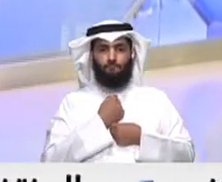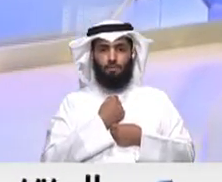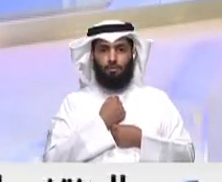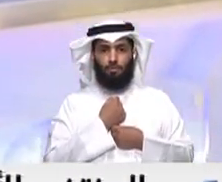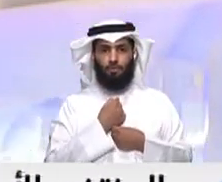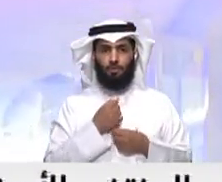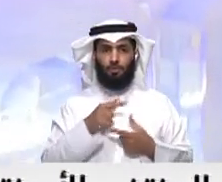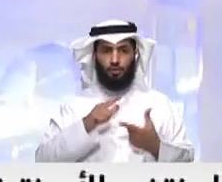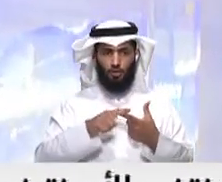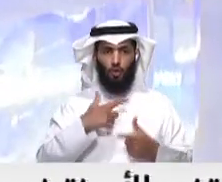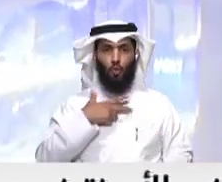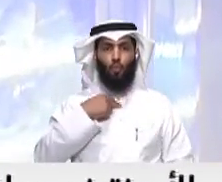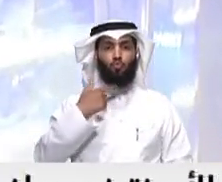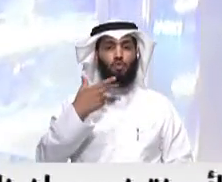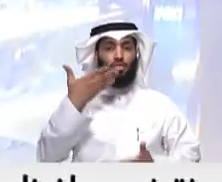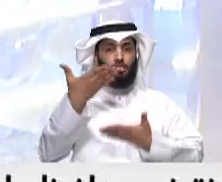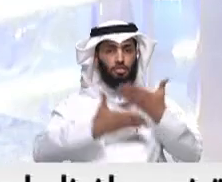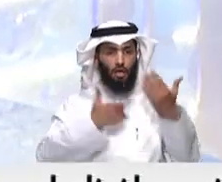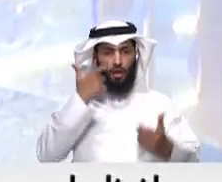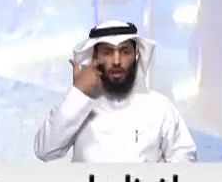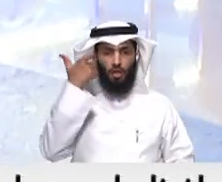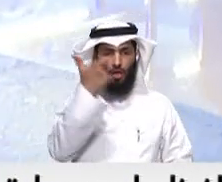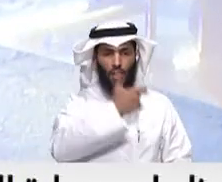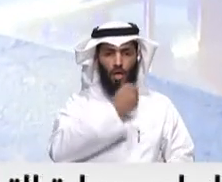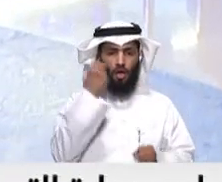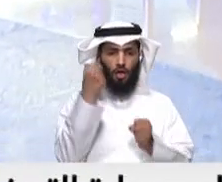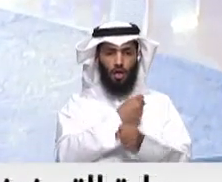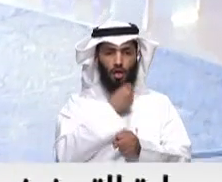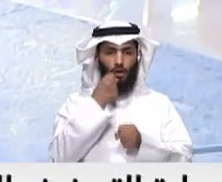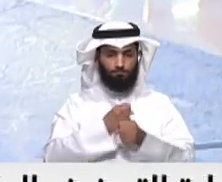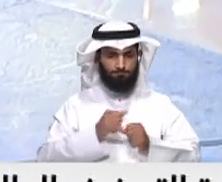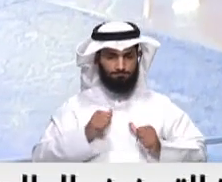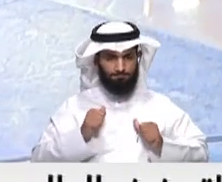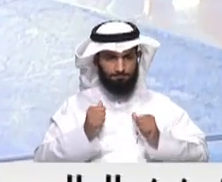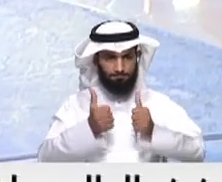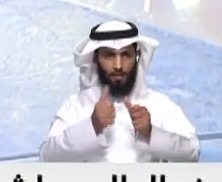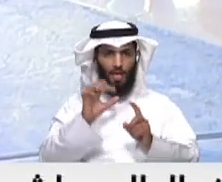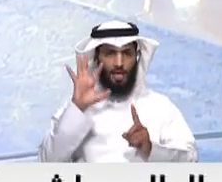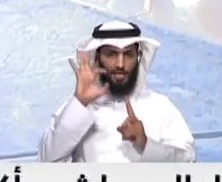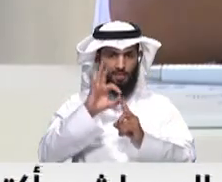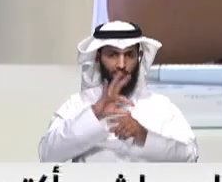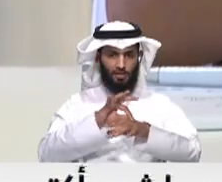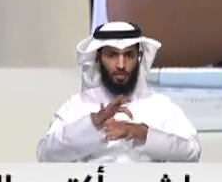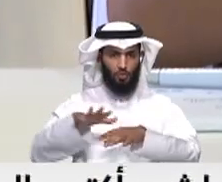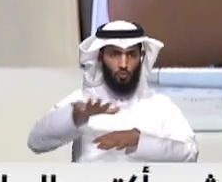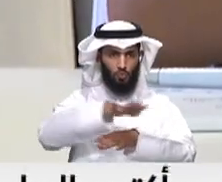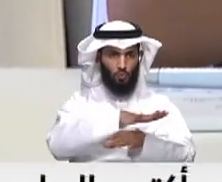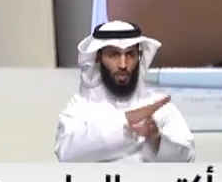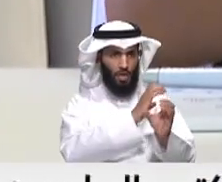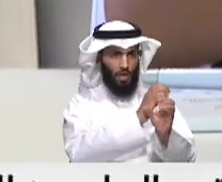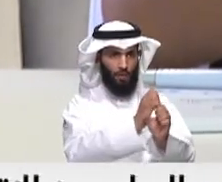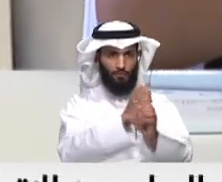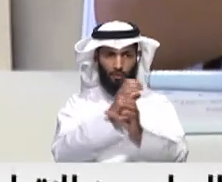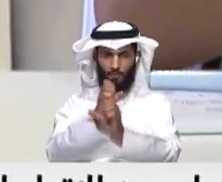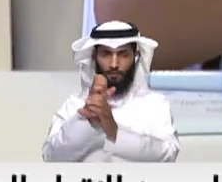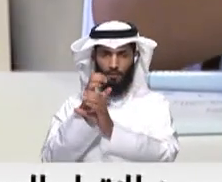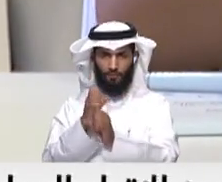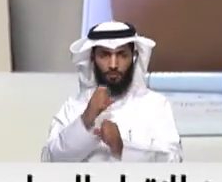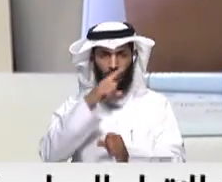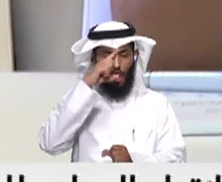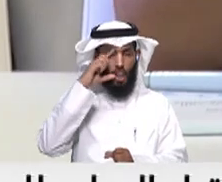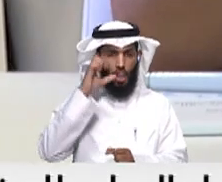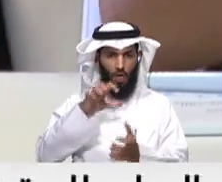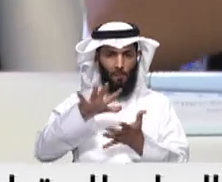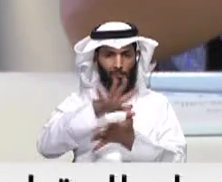اداره الرقابه التجاريه تعمل بشكل فعال من اجل الحفاظ على حقوق المستهلكين في حال وجود اي